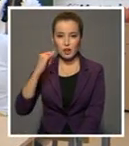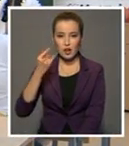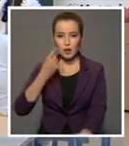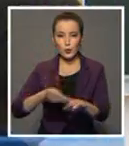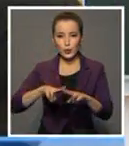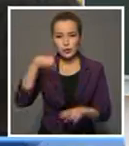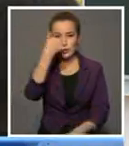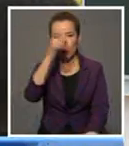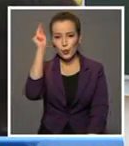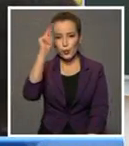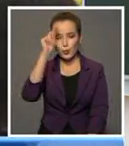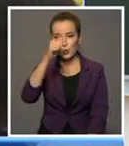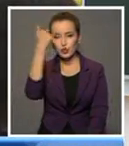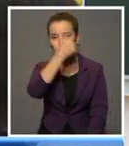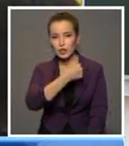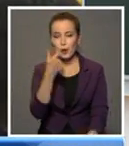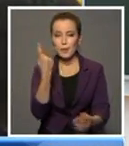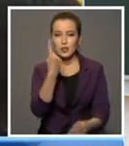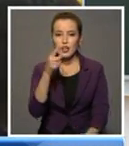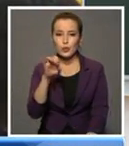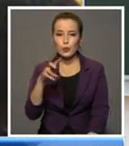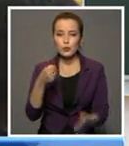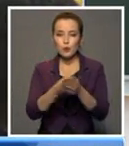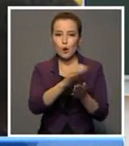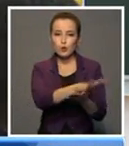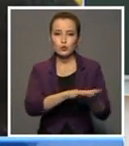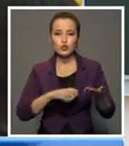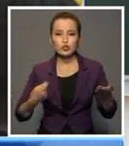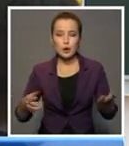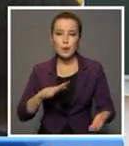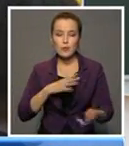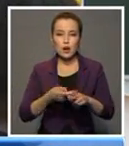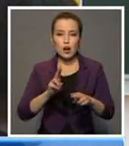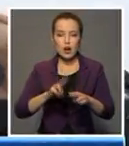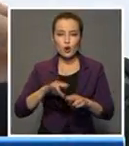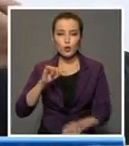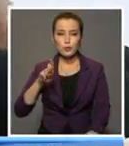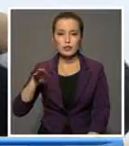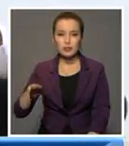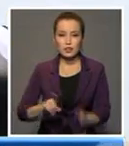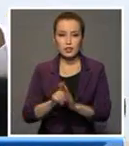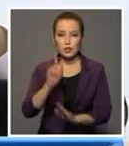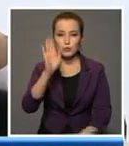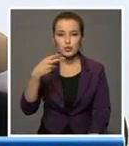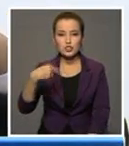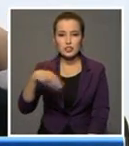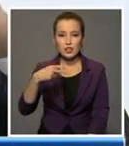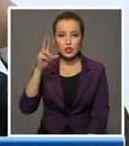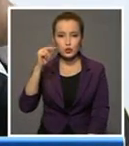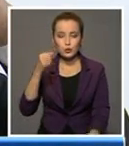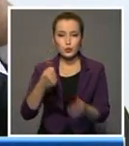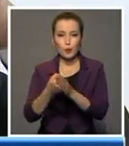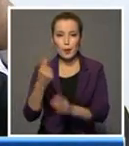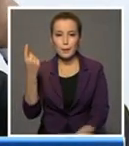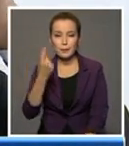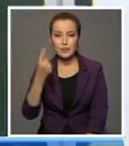Павлодарда биылғы оқу жылы бірінші шілдеге дейін ұзартылды. Себебі ұлттық бірыңғай тестілеудің екінші кезең маусымның 20-сы мен шілденің